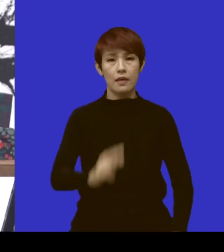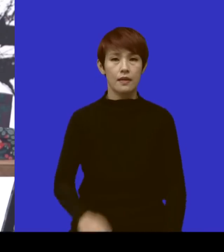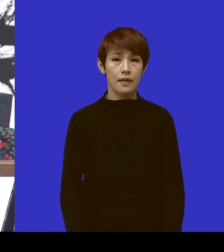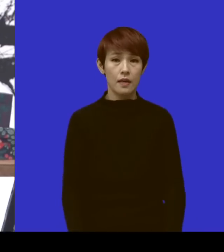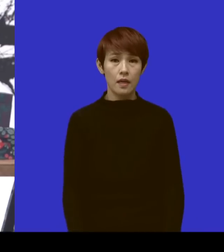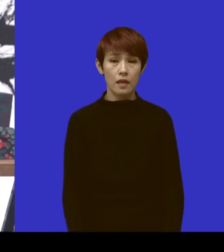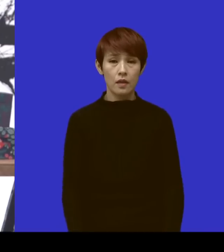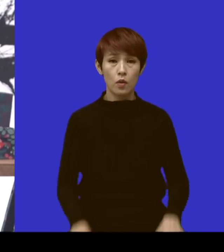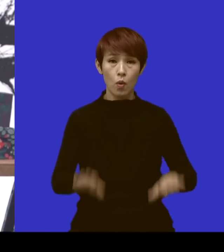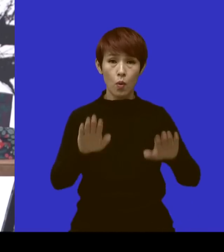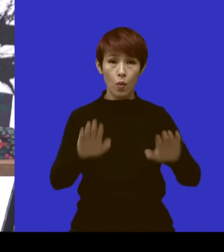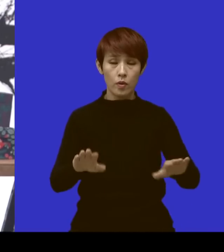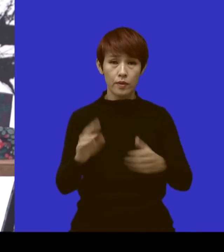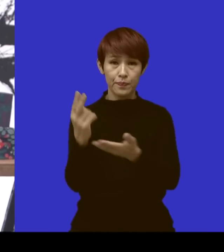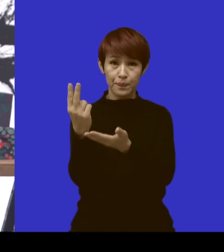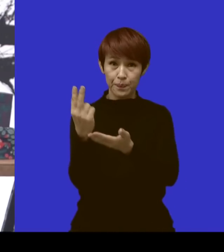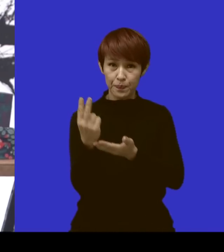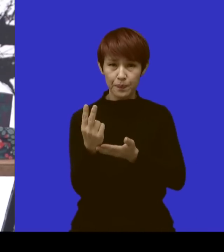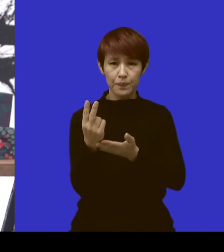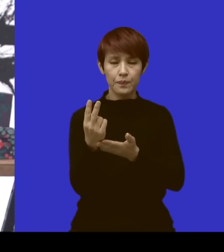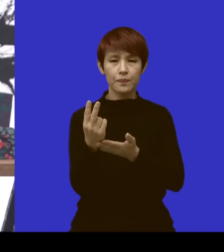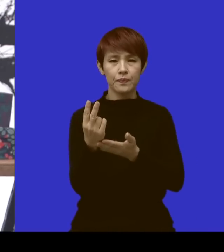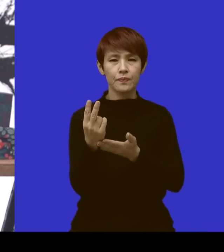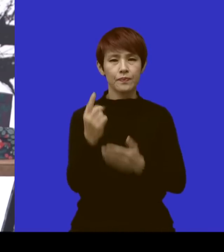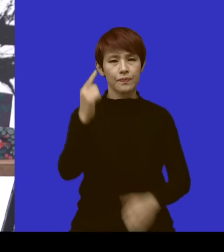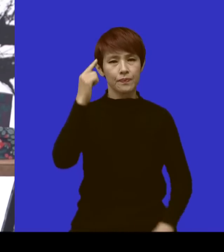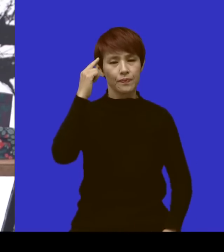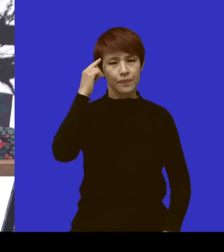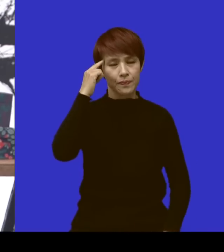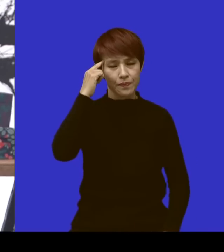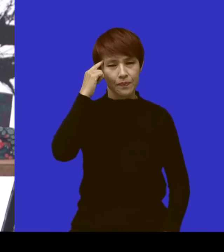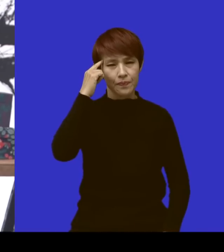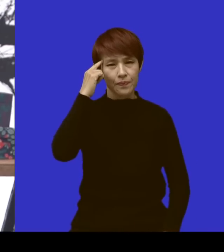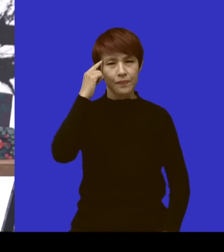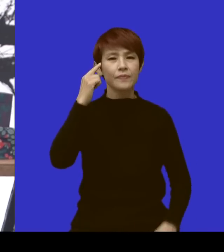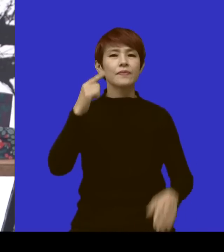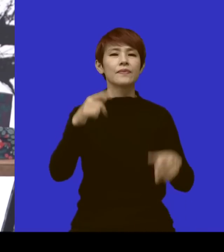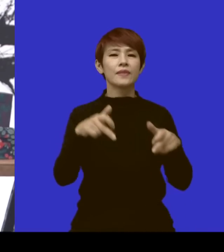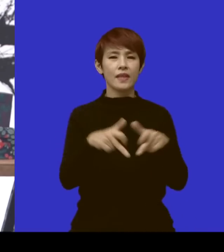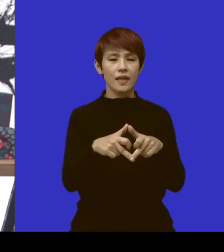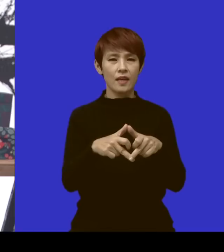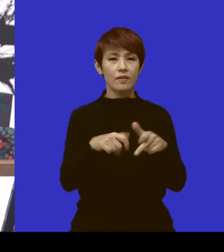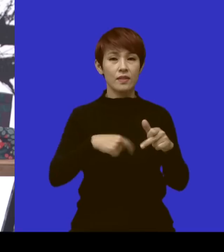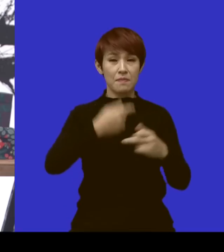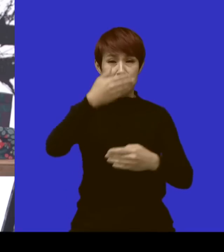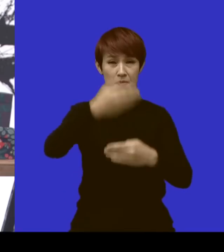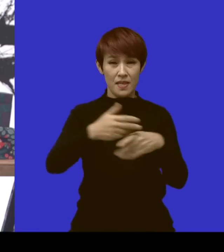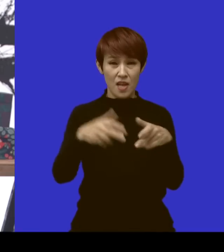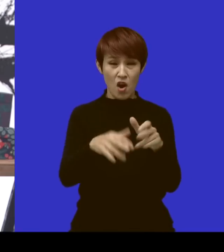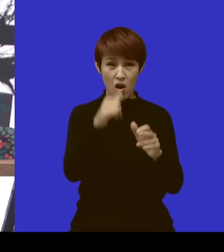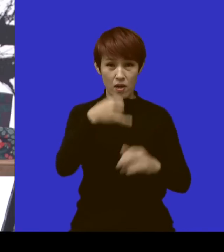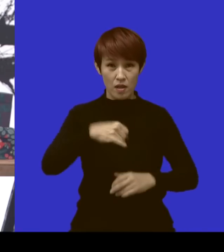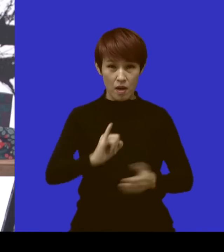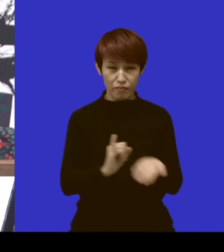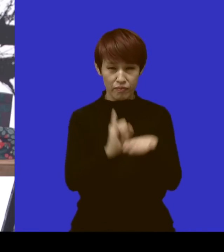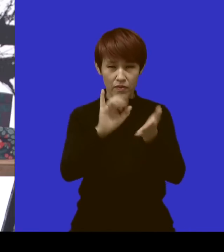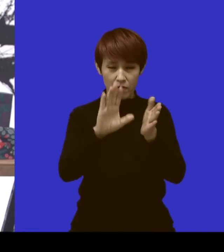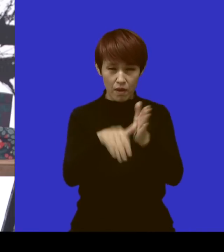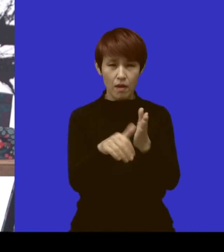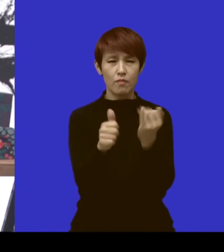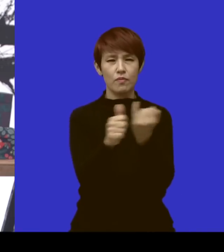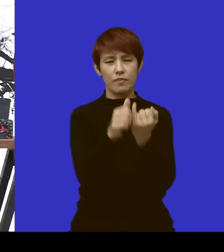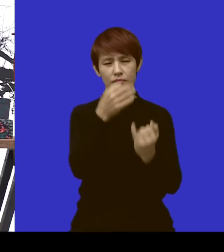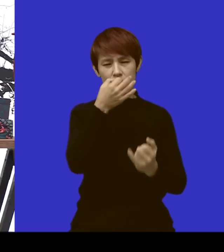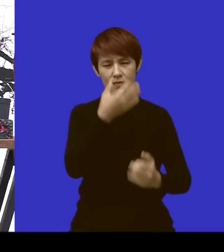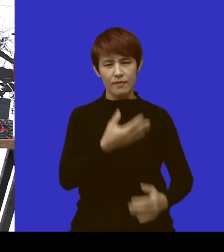나오실 분도요. 자폐성 발달장애인 딸을 케어하는 가운데 부부가 힘든 일을 경험하면서 고통의 시간을